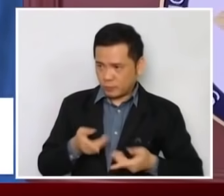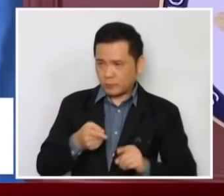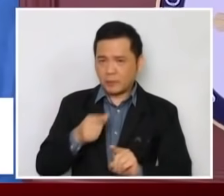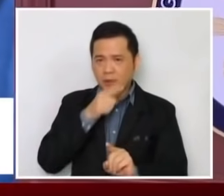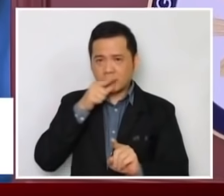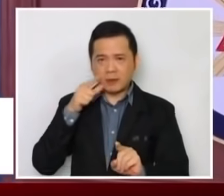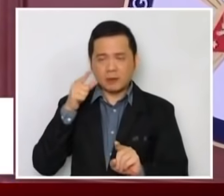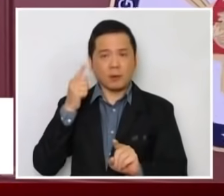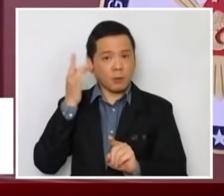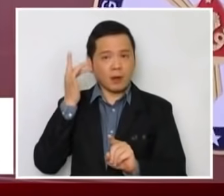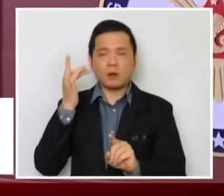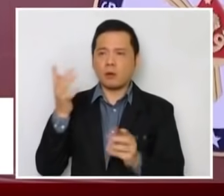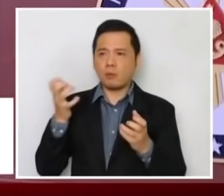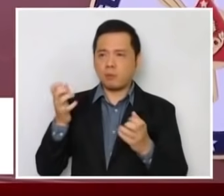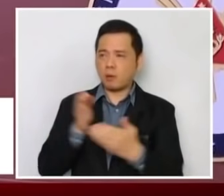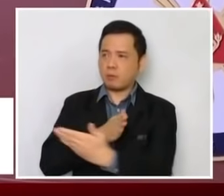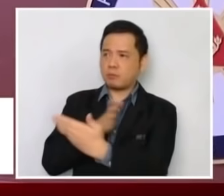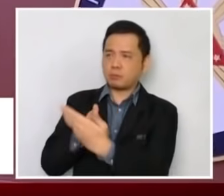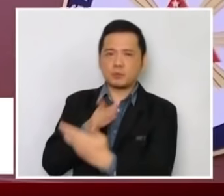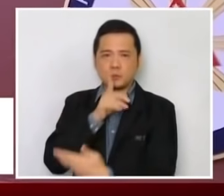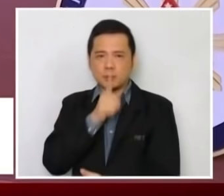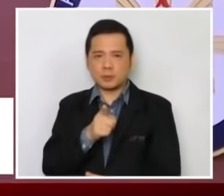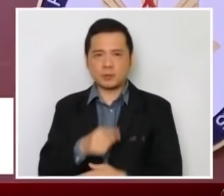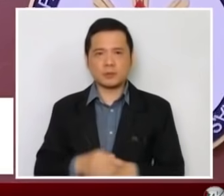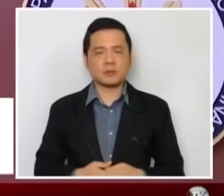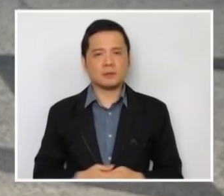Dava, ABS-CBN News.